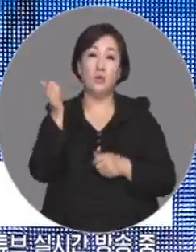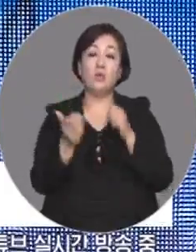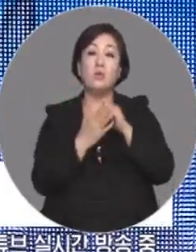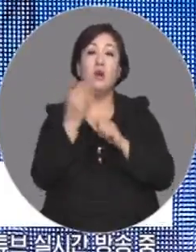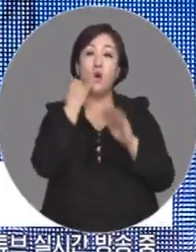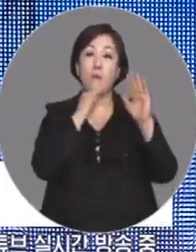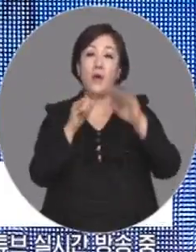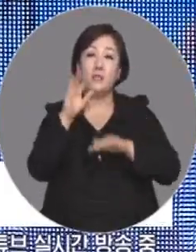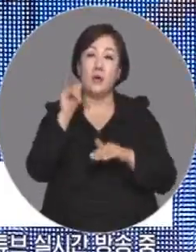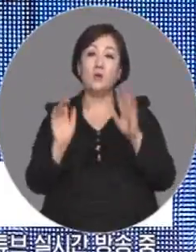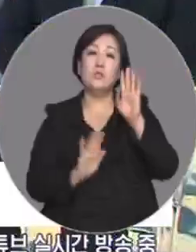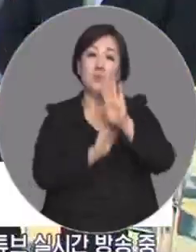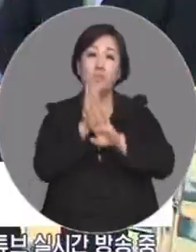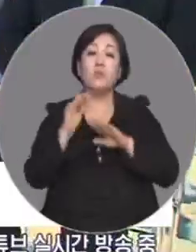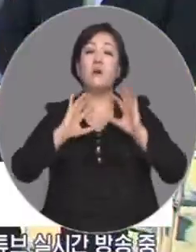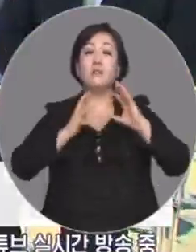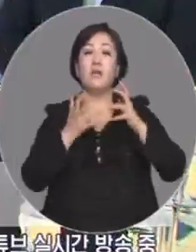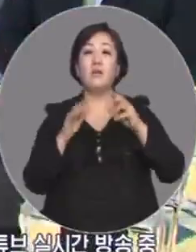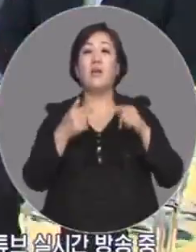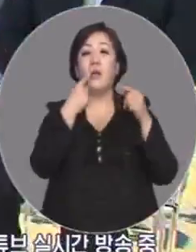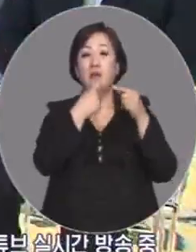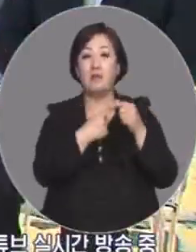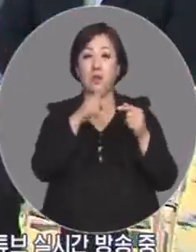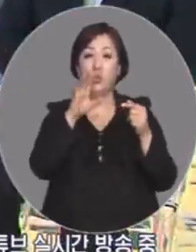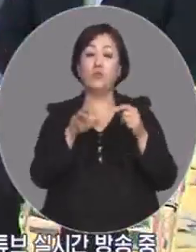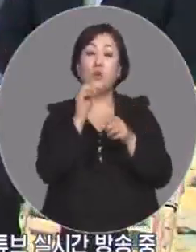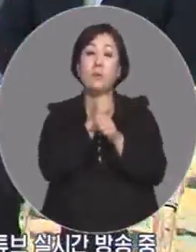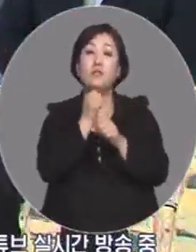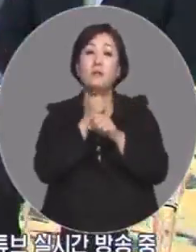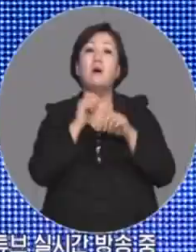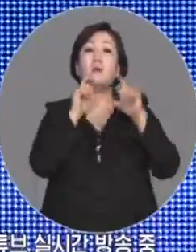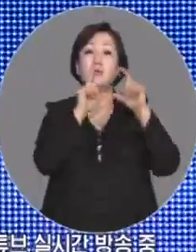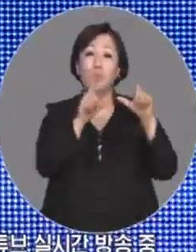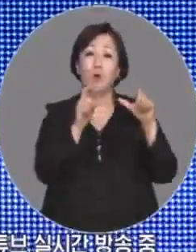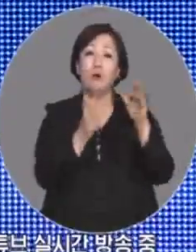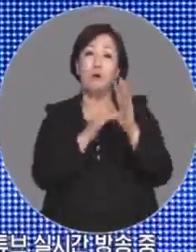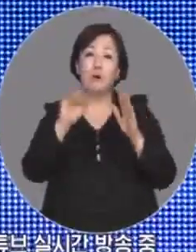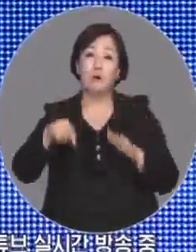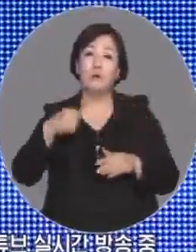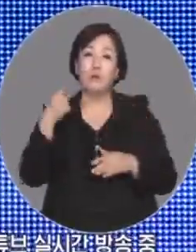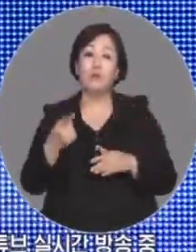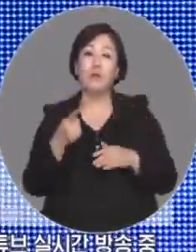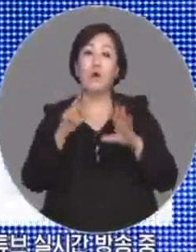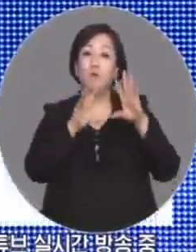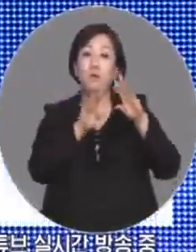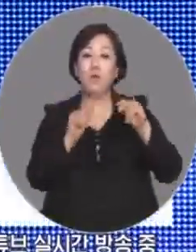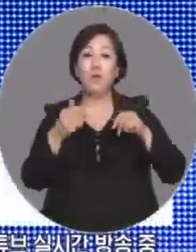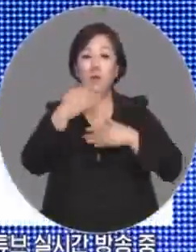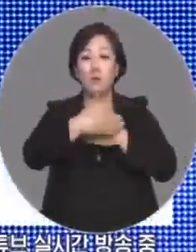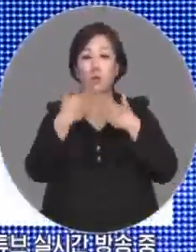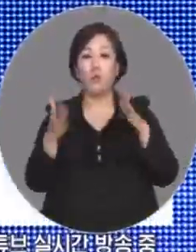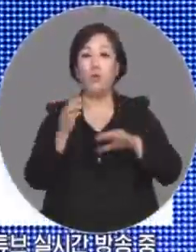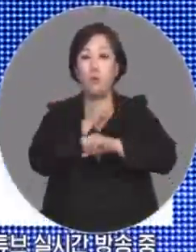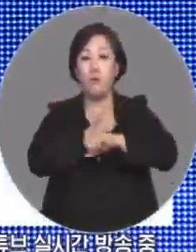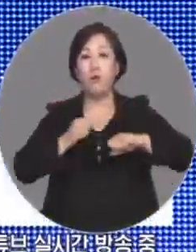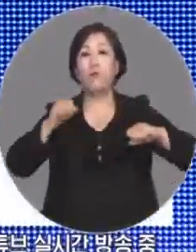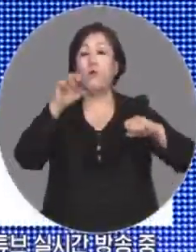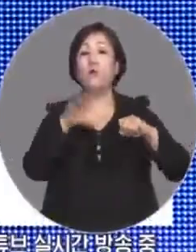울산 앞바다를 해상풍력 세계 1위 단지로 만들겠다고 천명한 뒤 대륙붕이 넓게